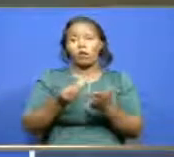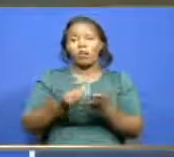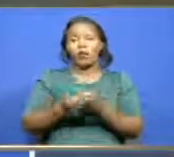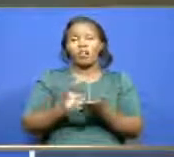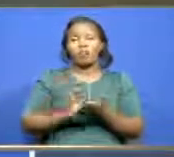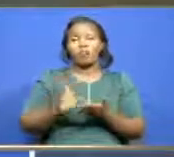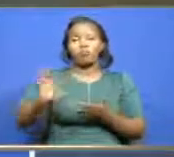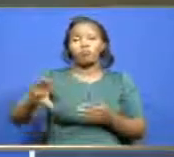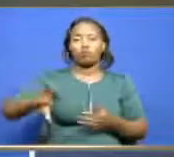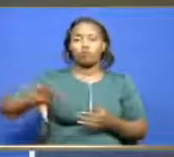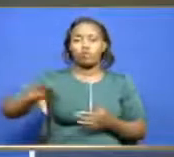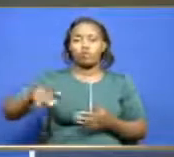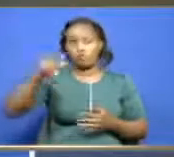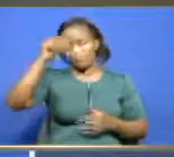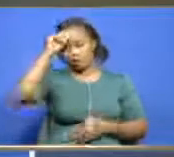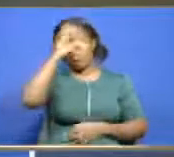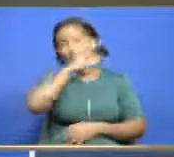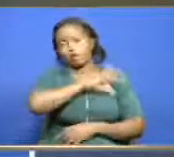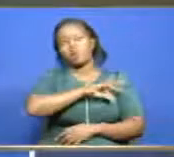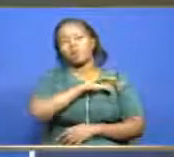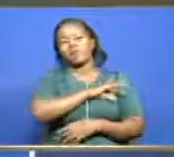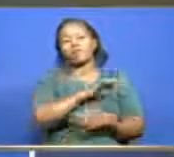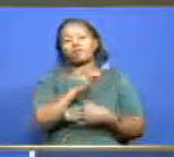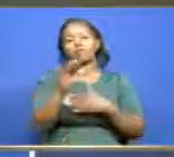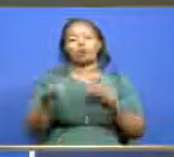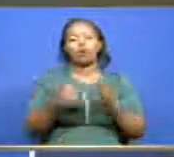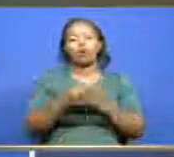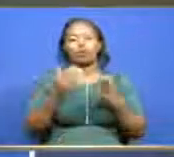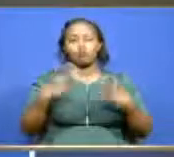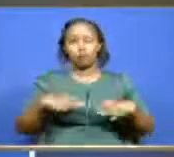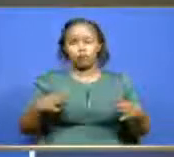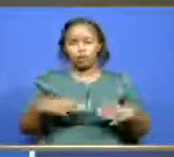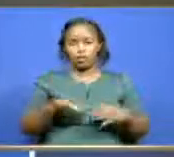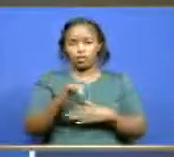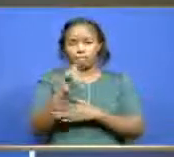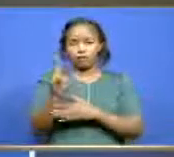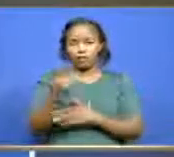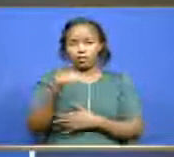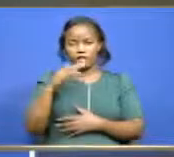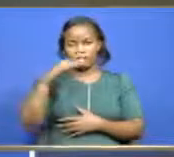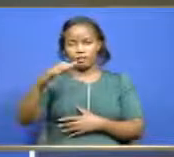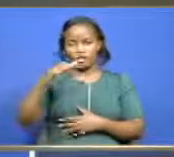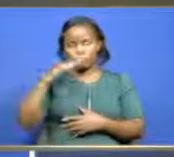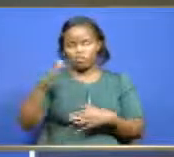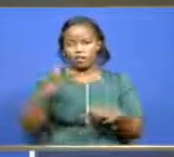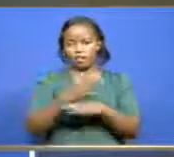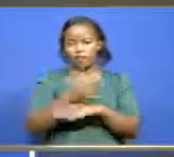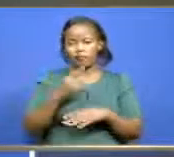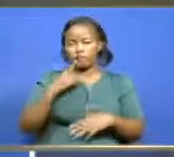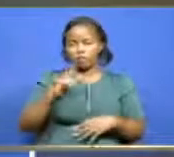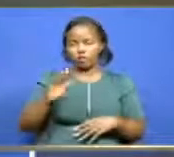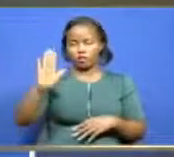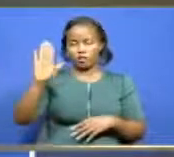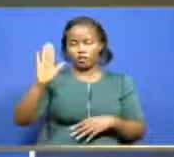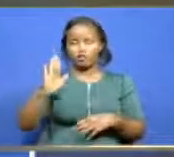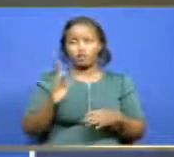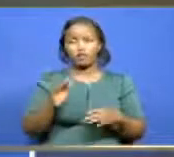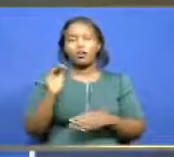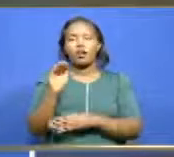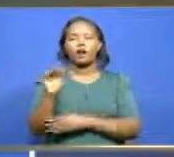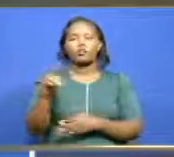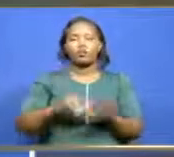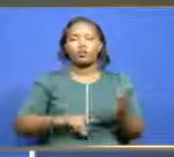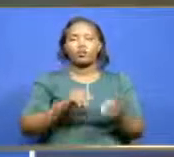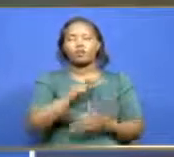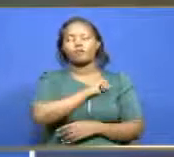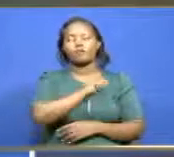za kaunti zinafaidi watu wa mashinani. Katika hotuba yake ya kwanza baada ya kuapishwa, Haji alihimiza bunge hilo kulaani